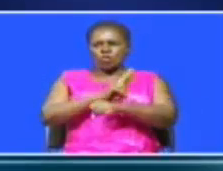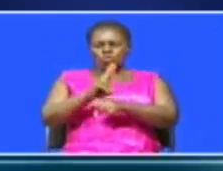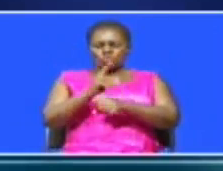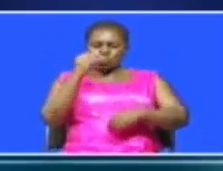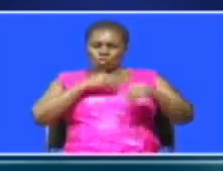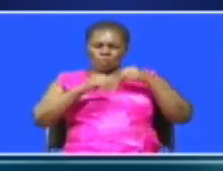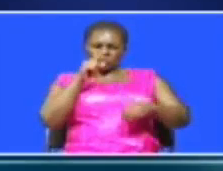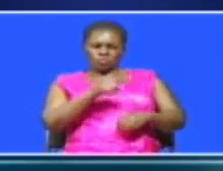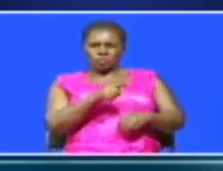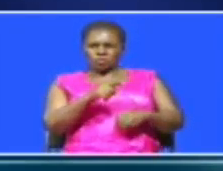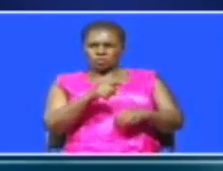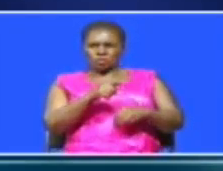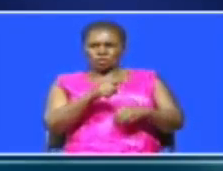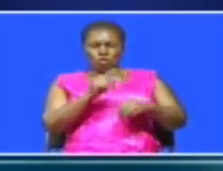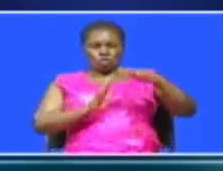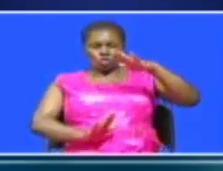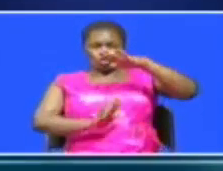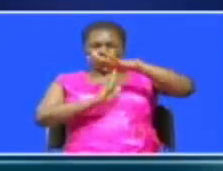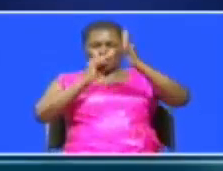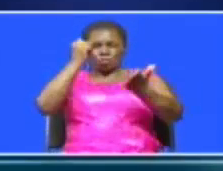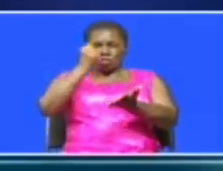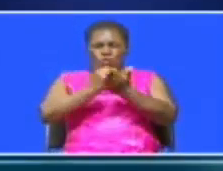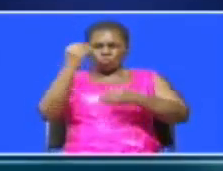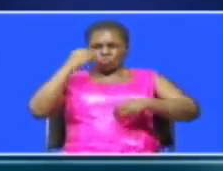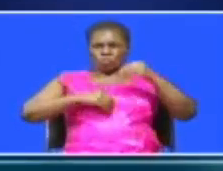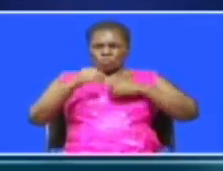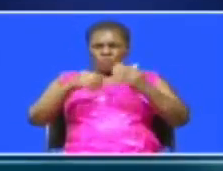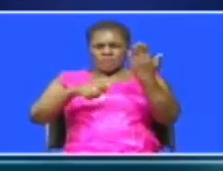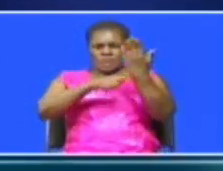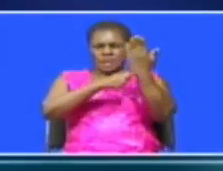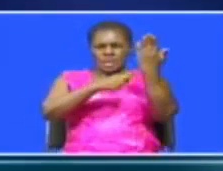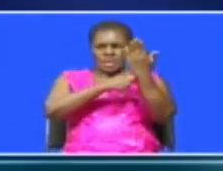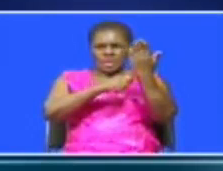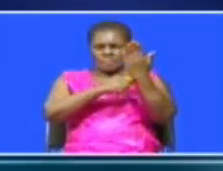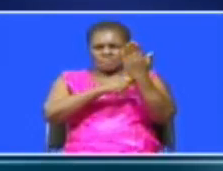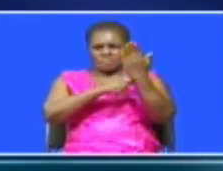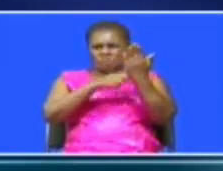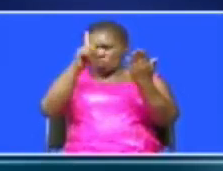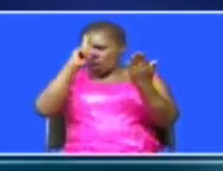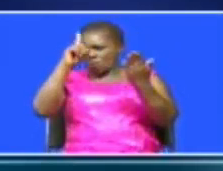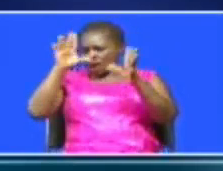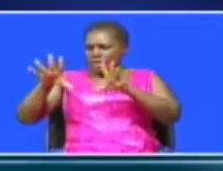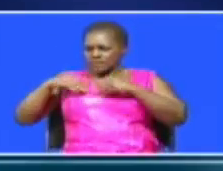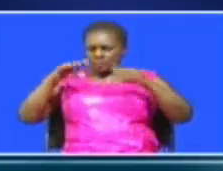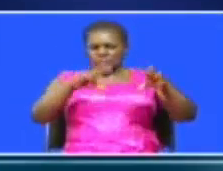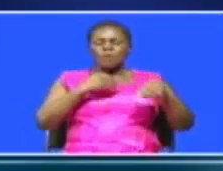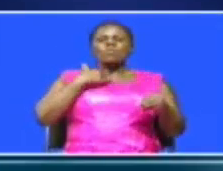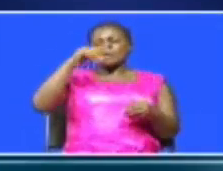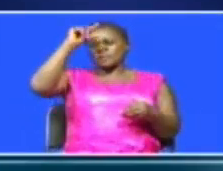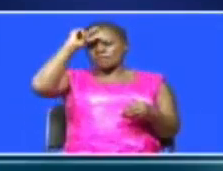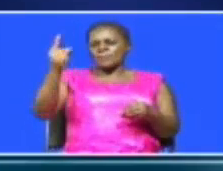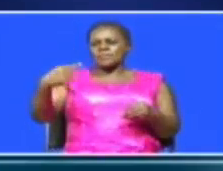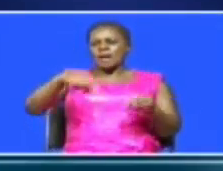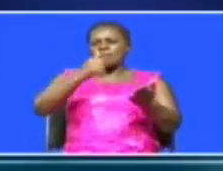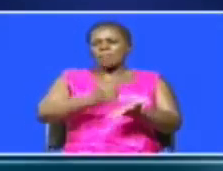ufisadi kutumia huko juu kuandika tu majina ya watu ati fulani fulani amekubali. Tunataka serikali